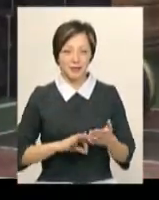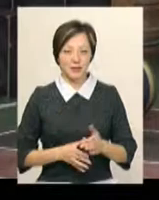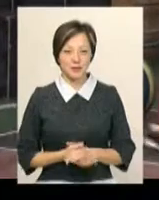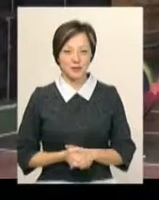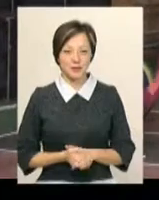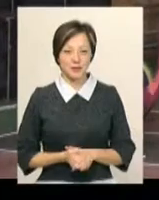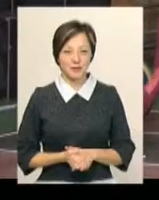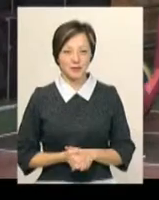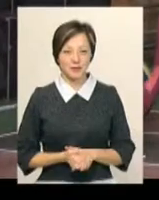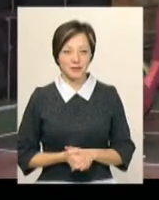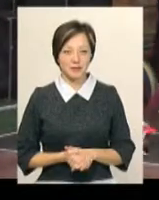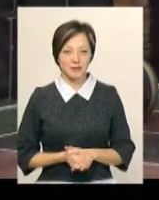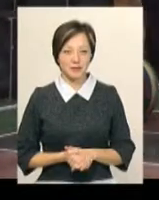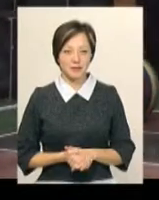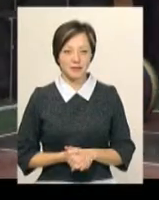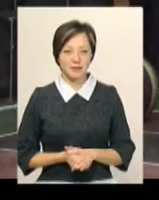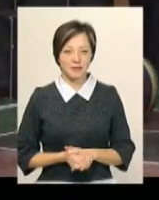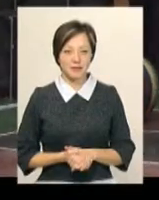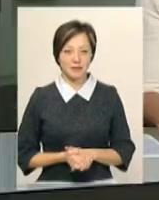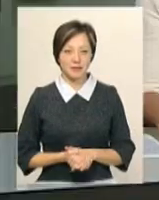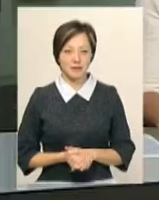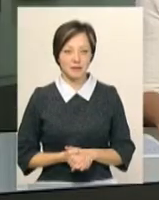Поробок, Юрій Чорний, новини Поділяцентр.